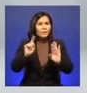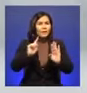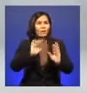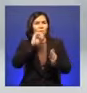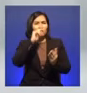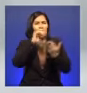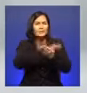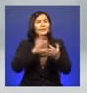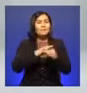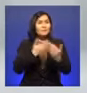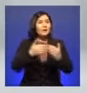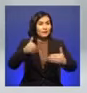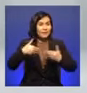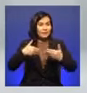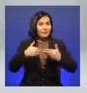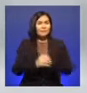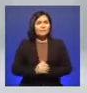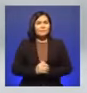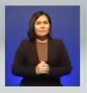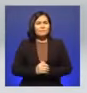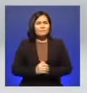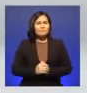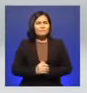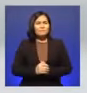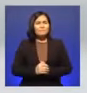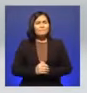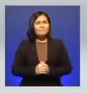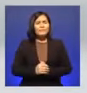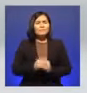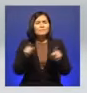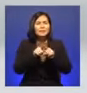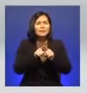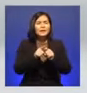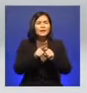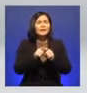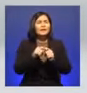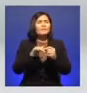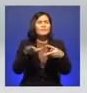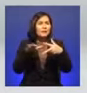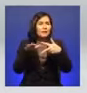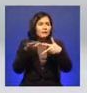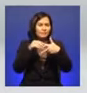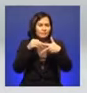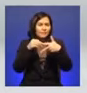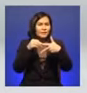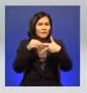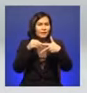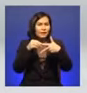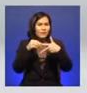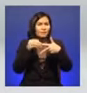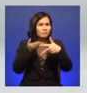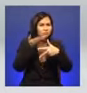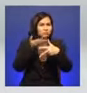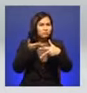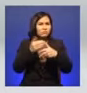ายได้ความเหลื่อมล้ำของเราก็อยู่ในระดับกลางๆค่อนข้างเหลื่อมล้ำสูงแต่ที่เราเหลื่อมล้ำติดระดับท็อปมันก็โยงมาจากรายได้แต่ไม่